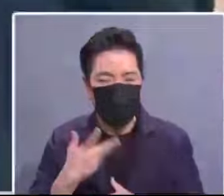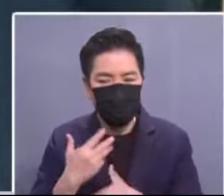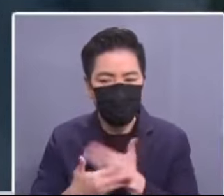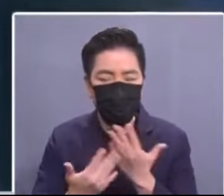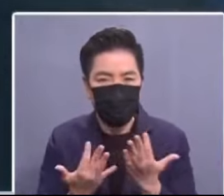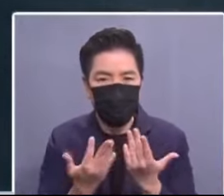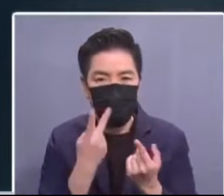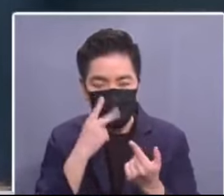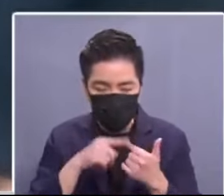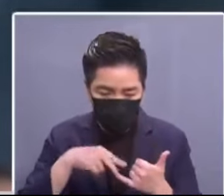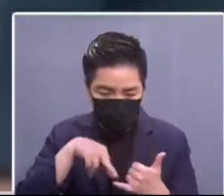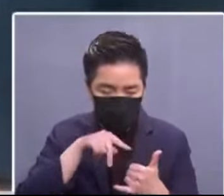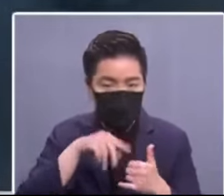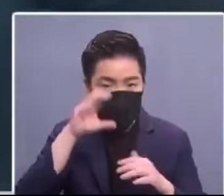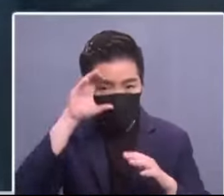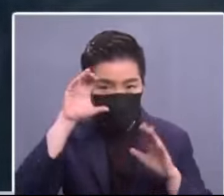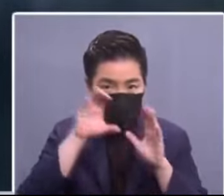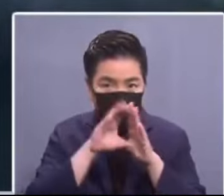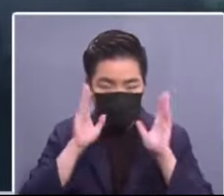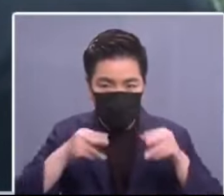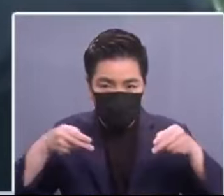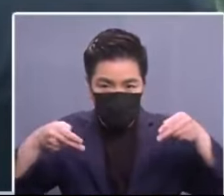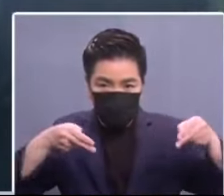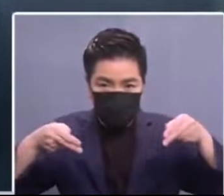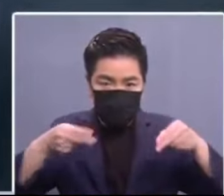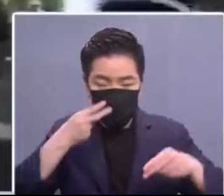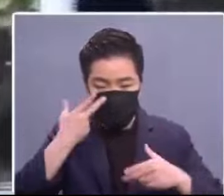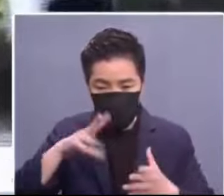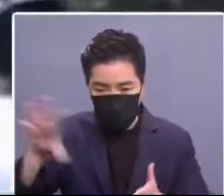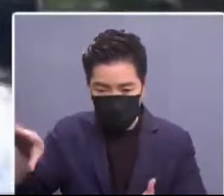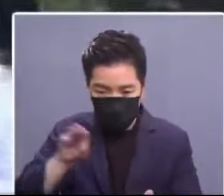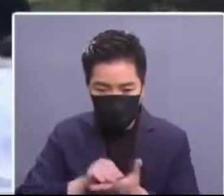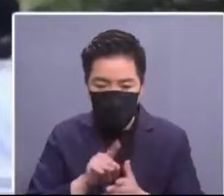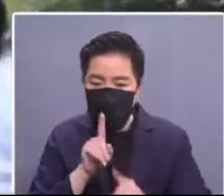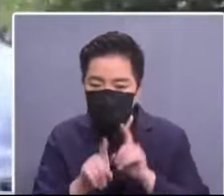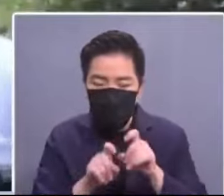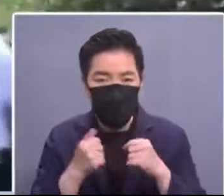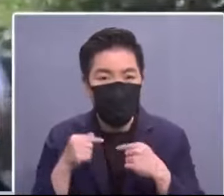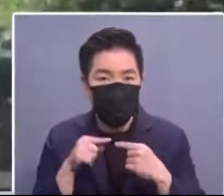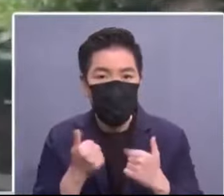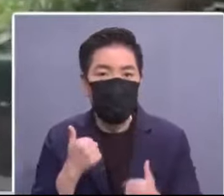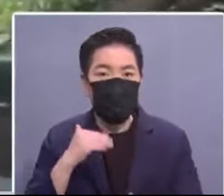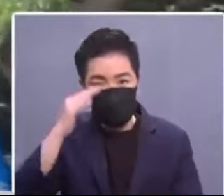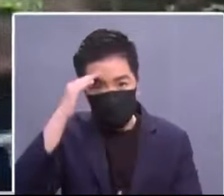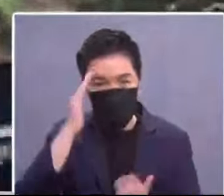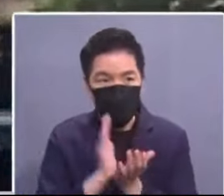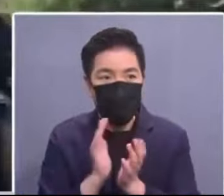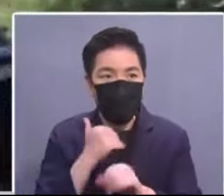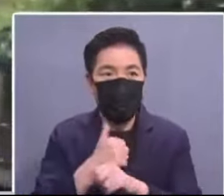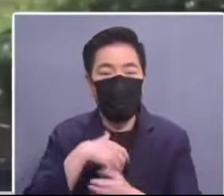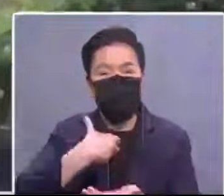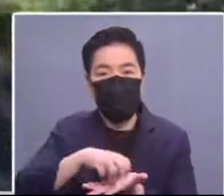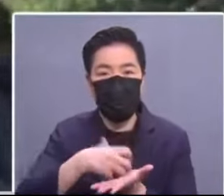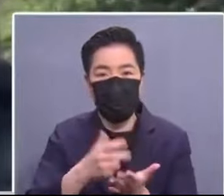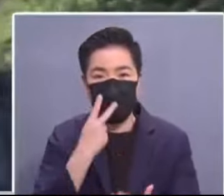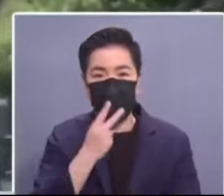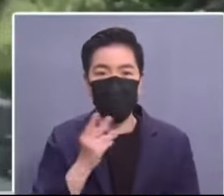ต้องรอการตรวจภาพบุคคลในกล้องวงจรปิดเพื่อนำมาสอบปากคำด้วยฟังเสียงท่านผบ.ตร.นะ